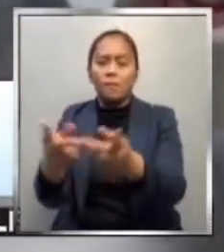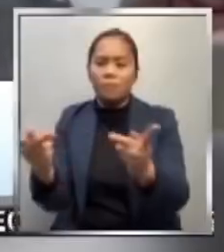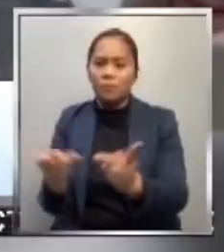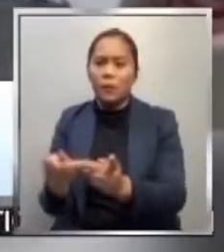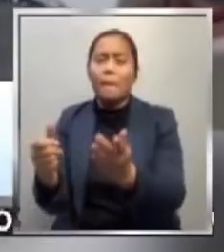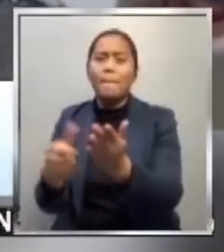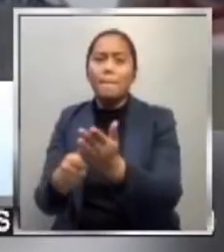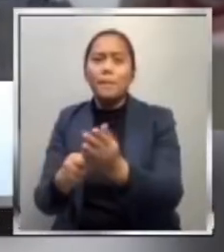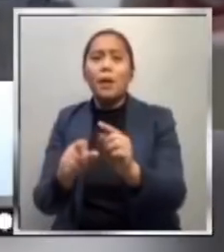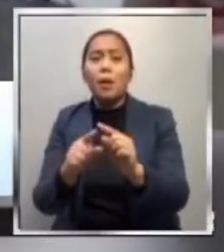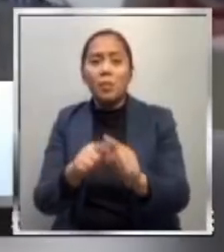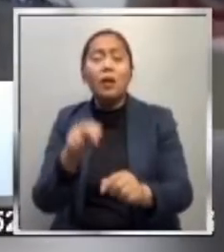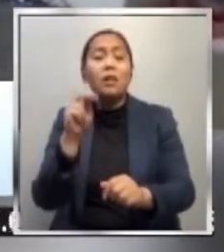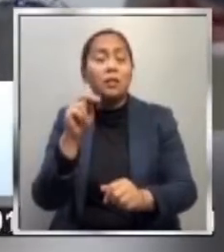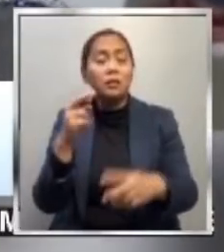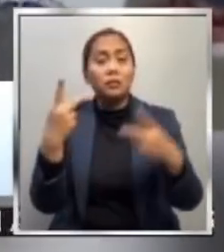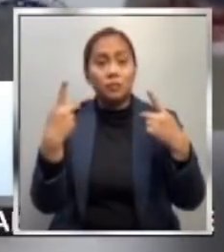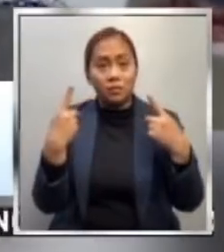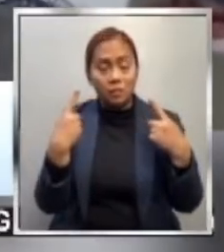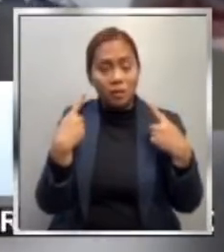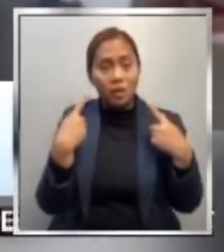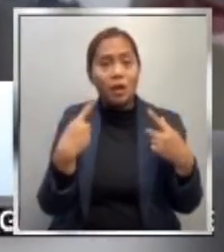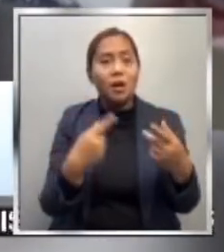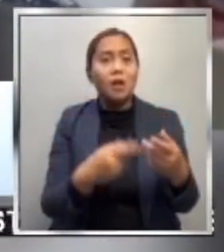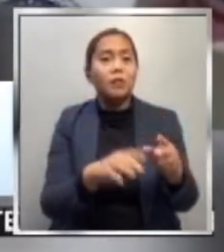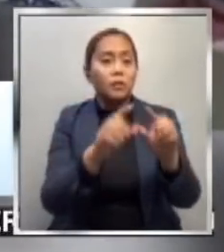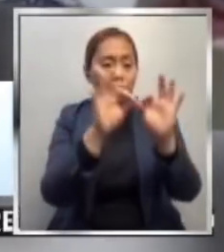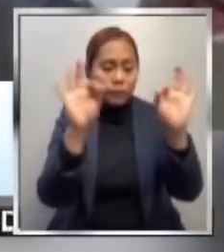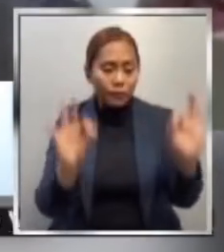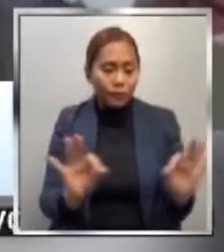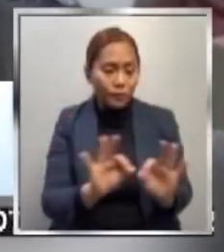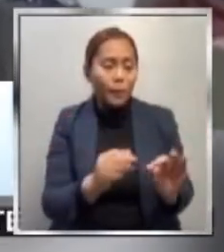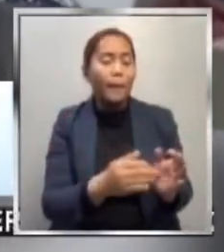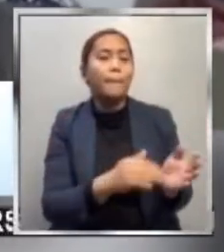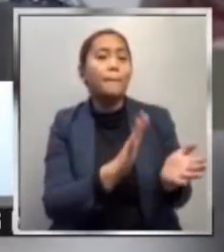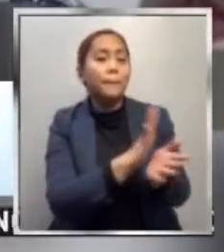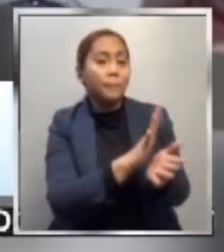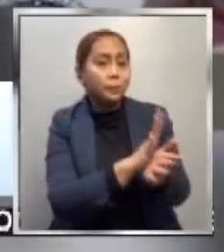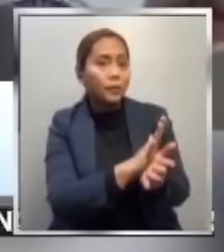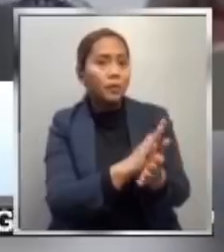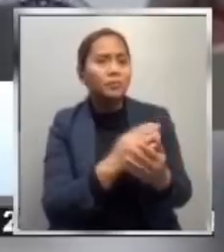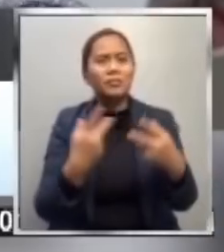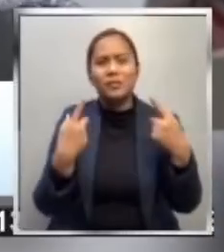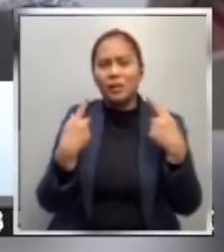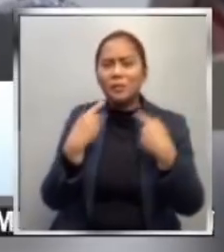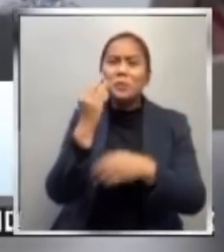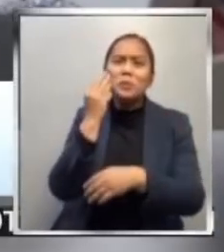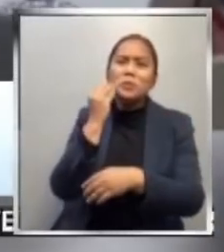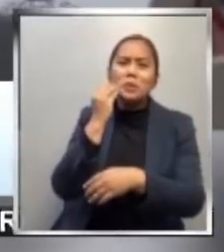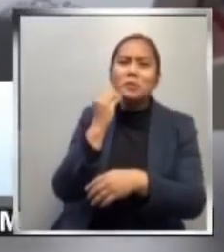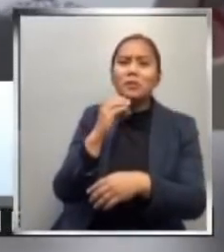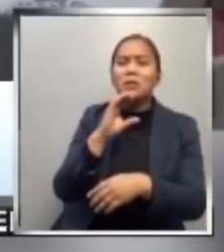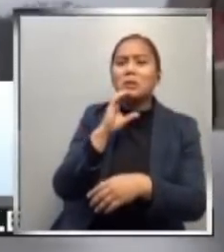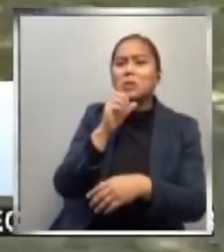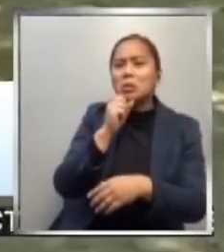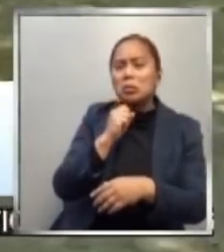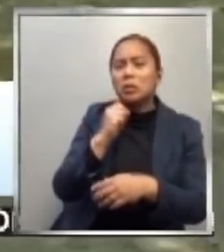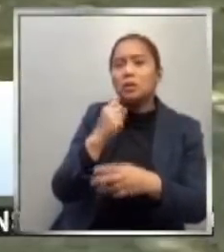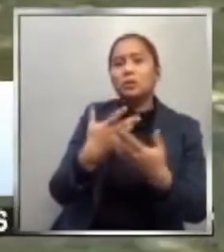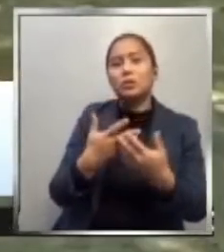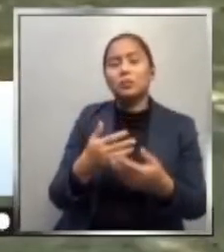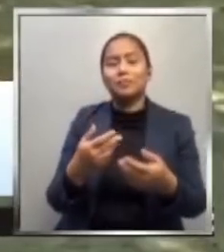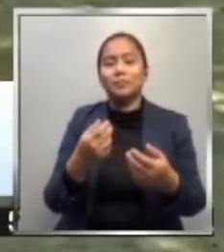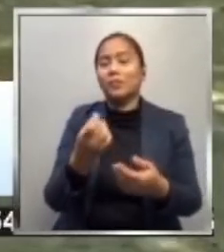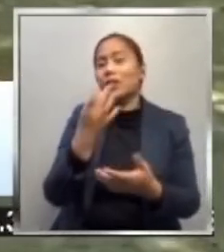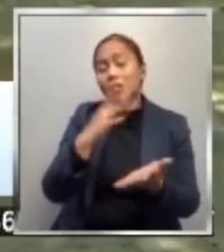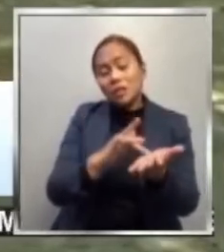senior citizen na sabi niya, mabuti nga raw, inakainom siya ng kanyang maintenance dahil daw sa haba ng kanyang ipinila. Meron din tayong nakausap na isang senior